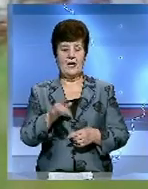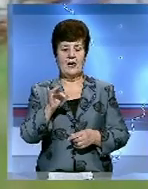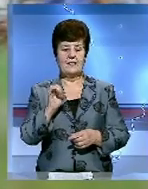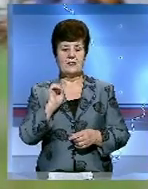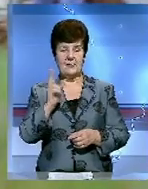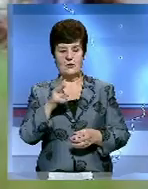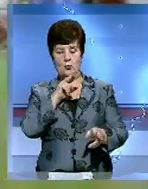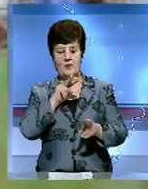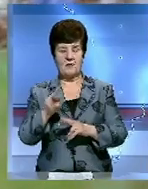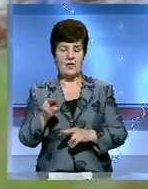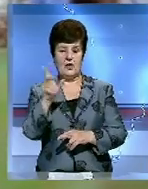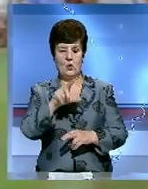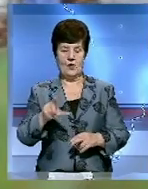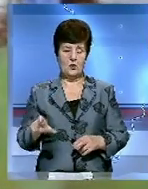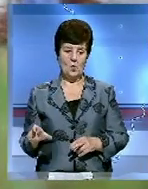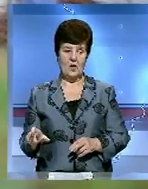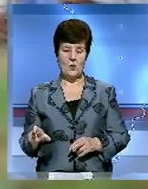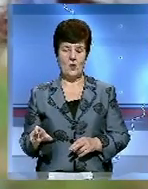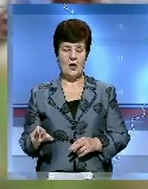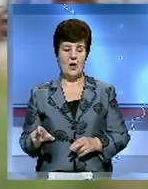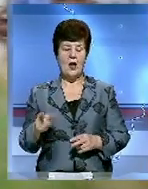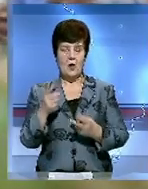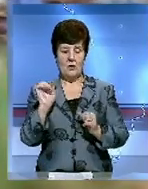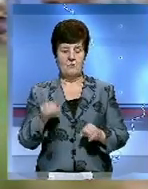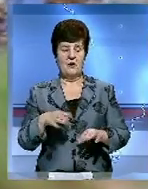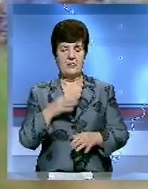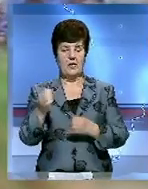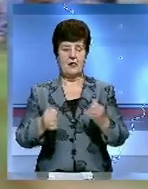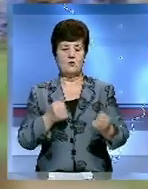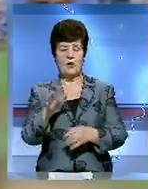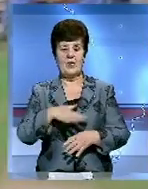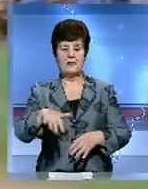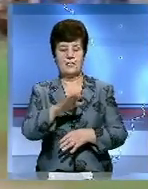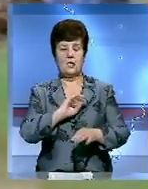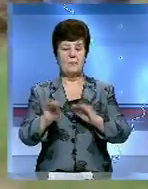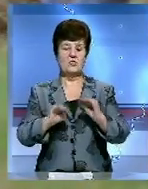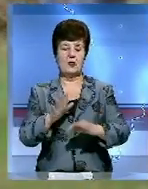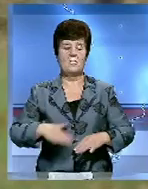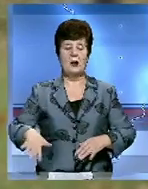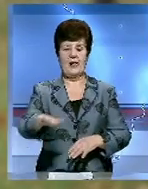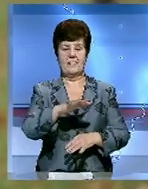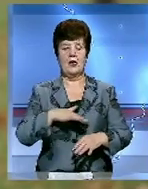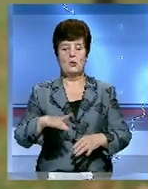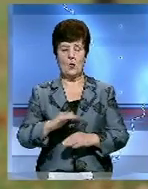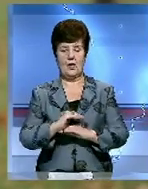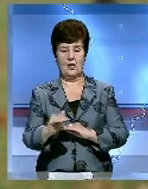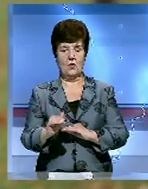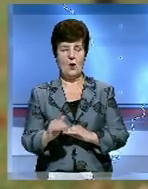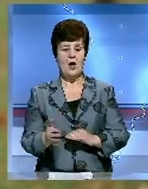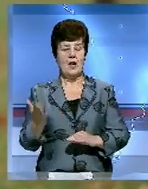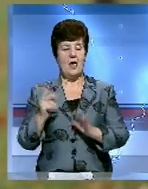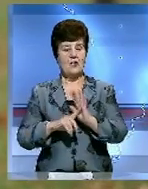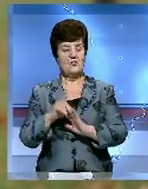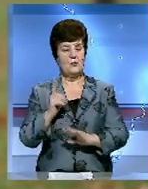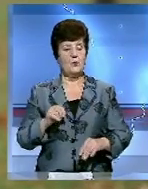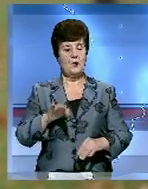supravegherea lucrătorilor, am putut de a fi angajați la un sector de amenajare teritoriilor. La început aveau și ei probleme de a merge la